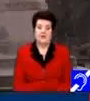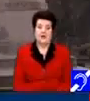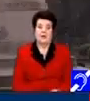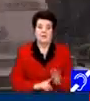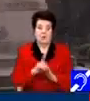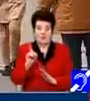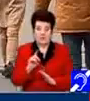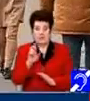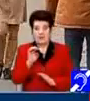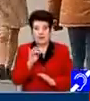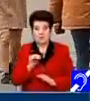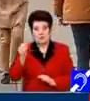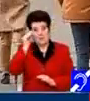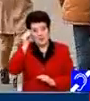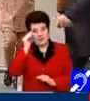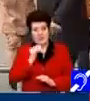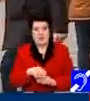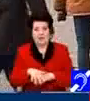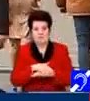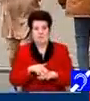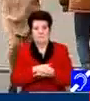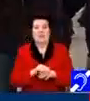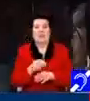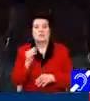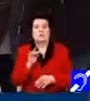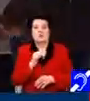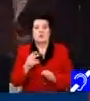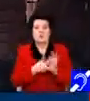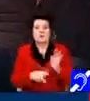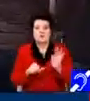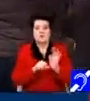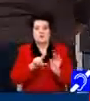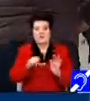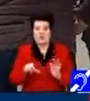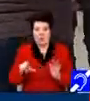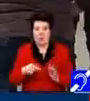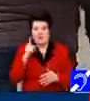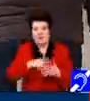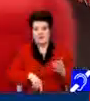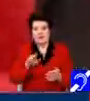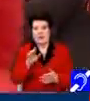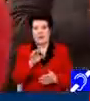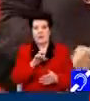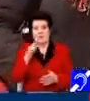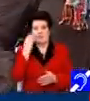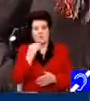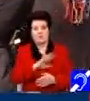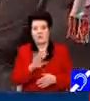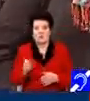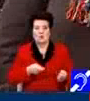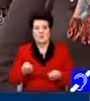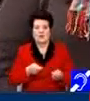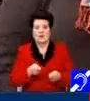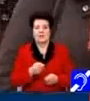Pornind de la barometrul opiniei publice, Centrul de Resurse Juridice constată că 86% din oameni cred că Republica Moldova nu este guvernată